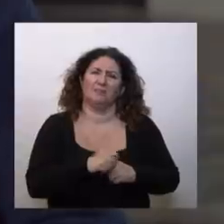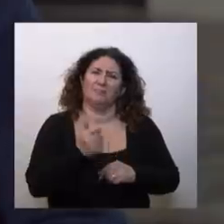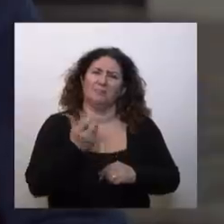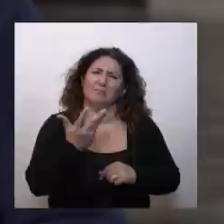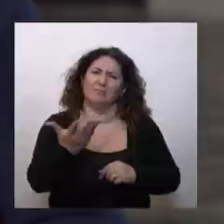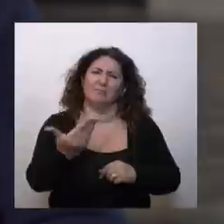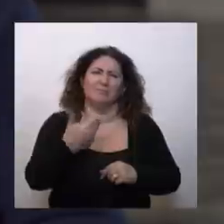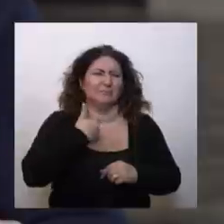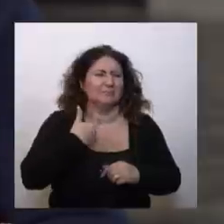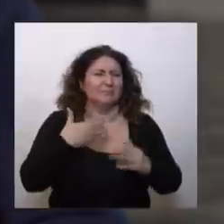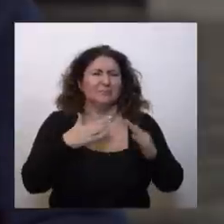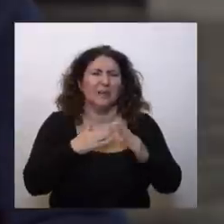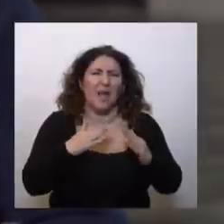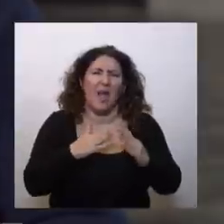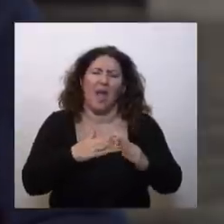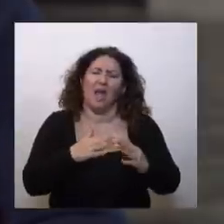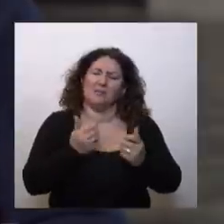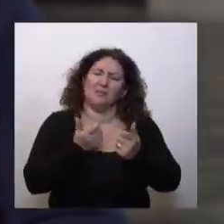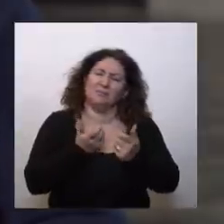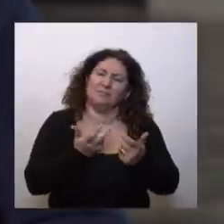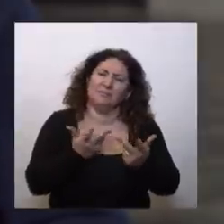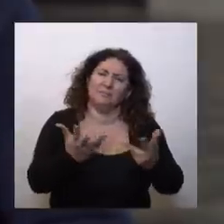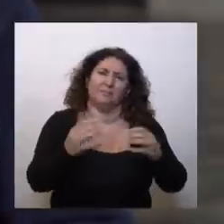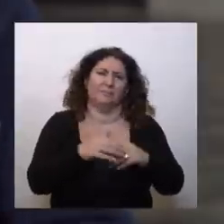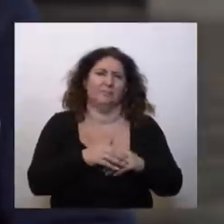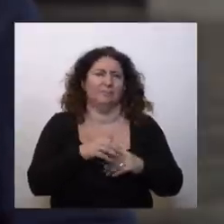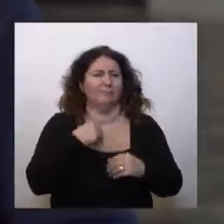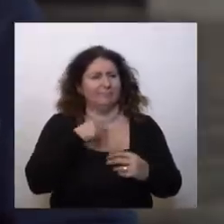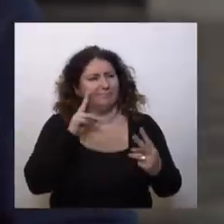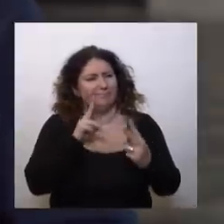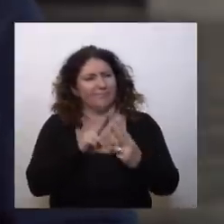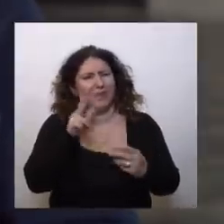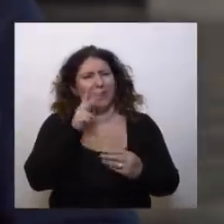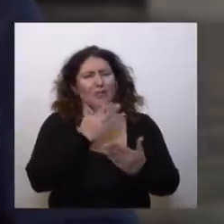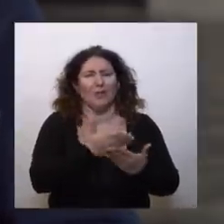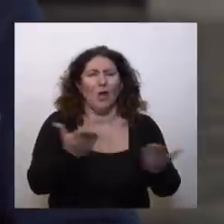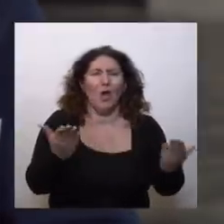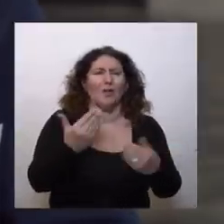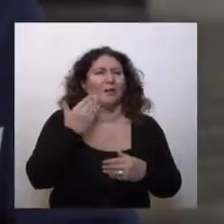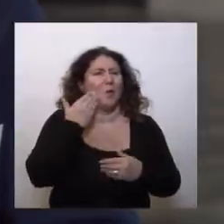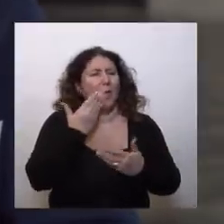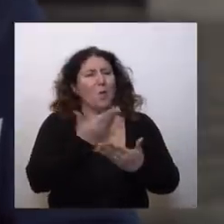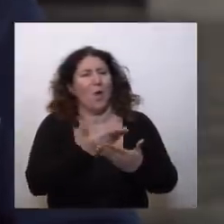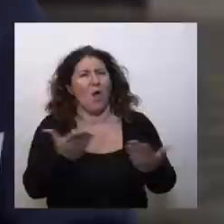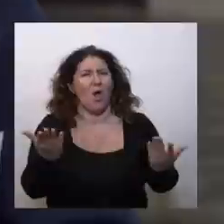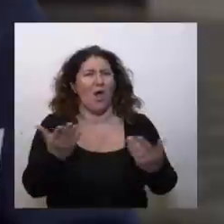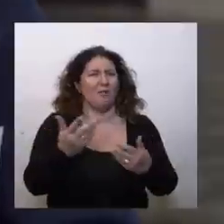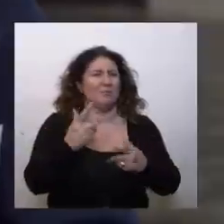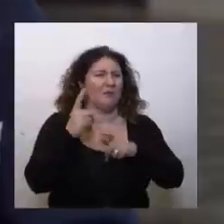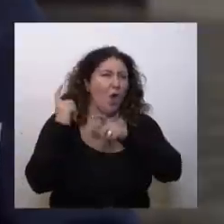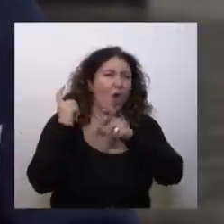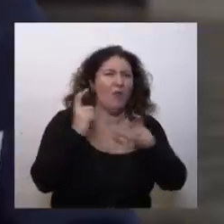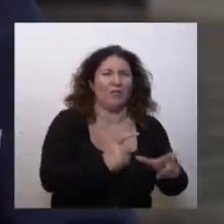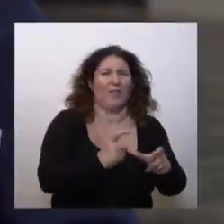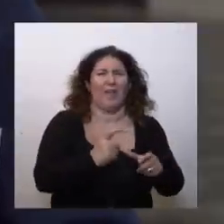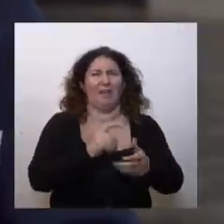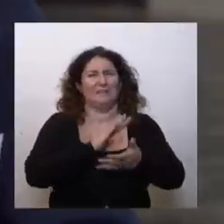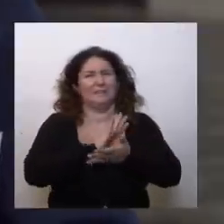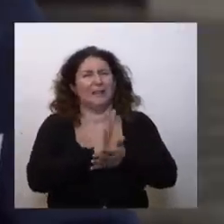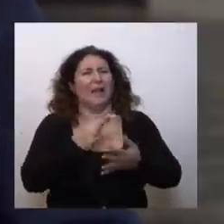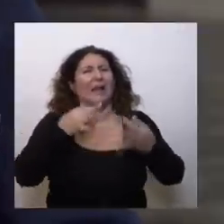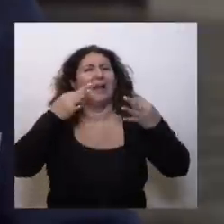nostri arsenali. L'incontro con queste sorelle, con questi fratelli, disprezzati e offesi nella